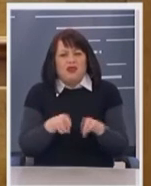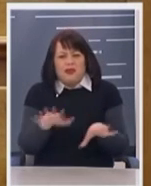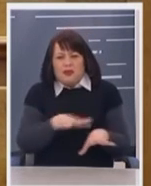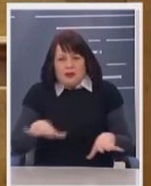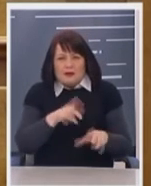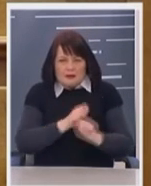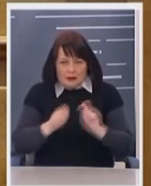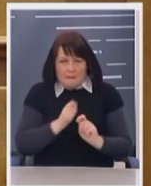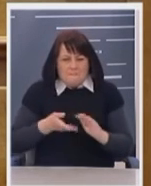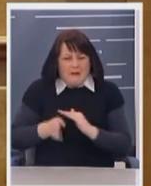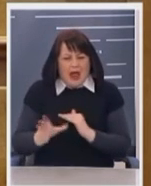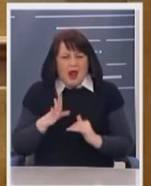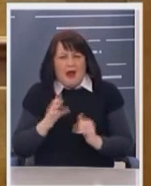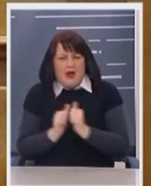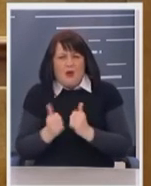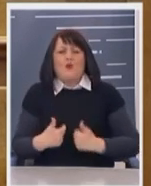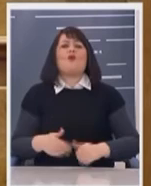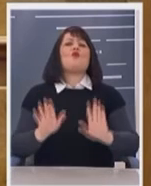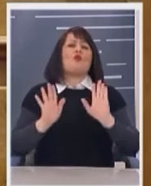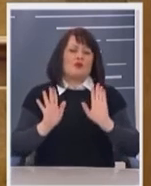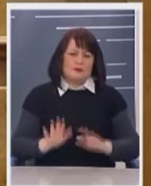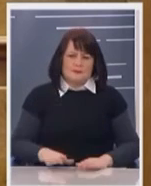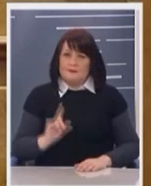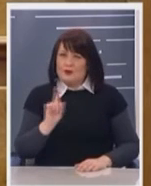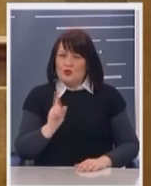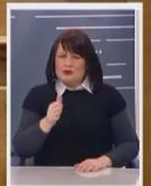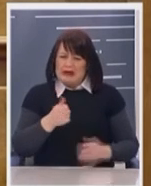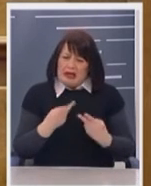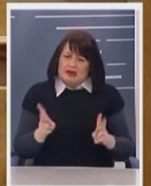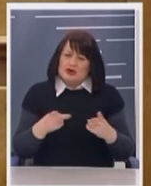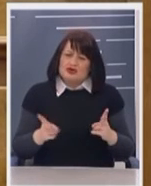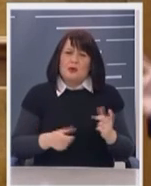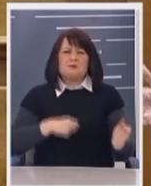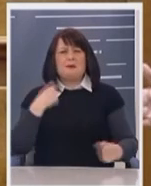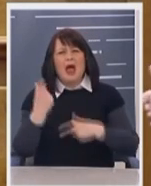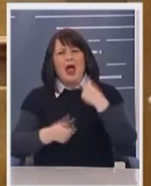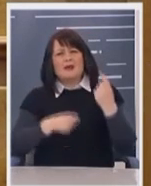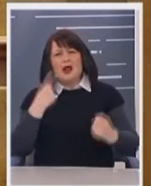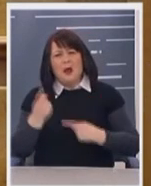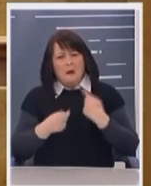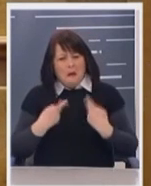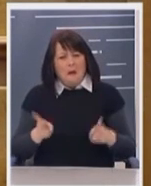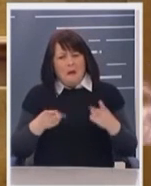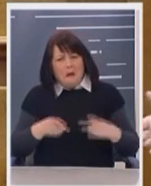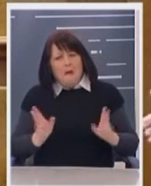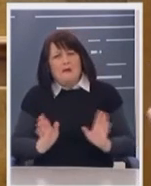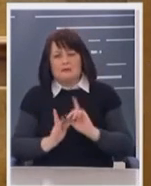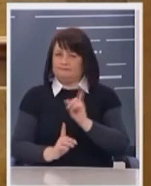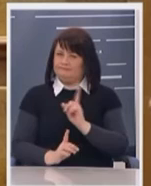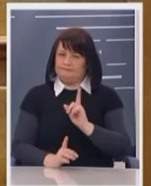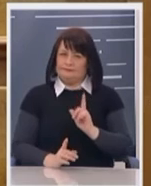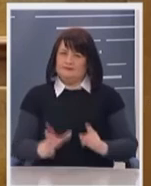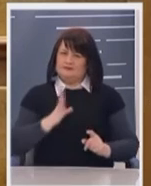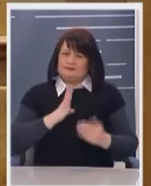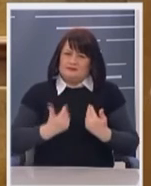να αφήσουμε ή να ανεχθούμε να συνεχίζεται αυτό το πάρτι, πολύ περισσότερο δικοί μας άνθρωποι να